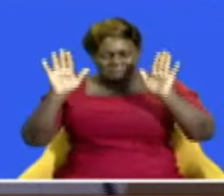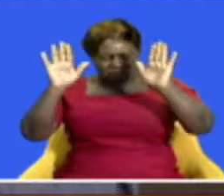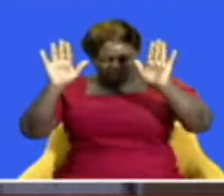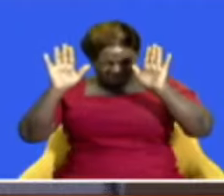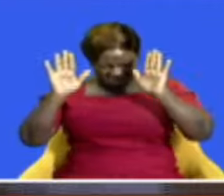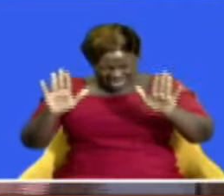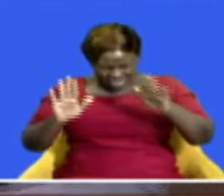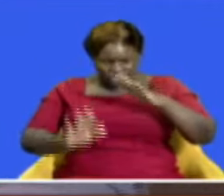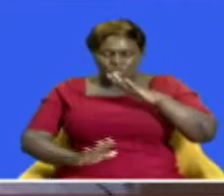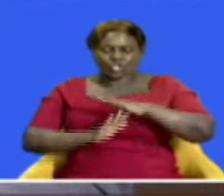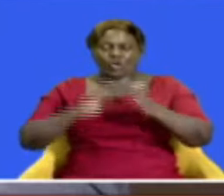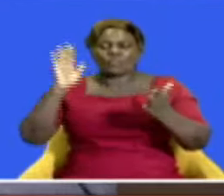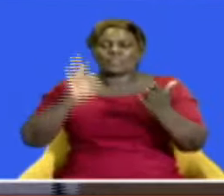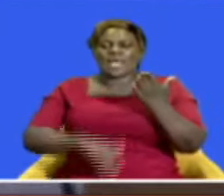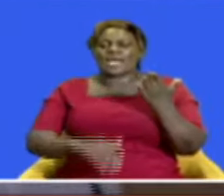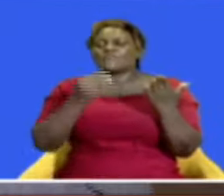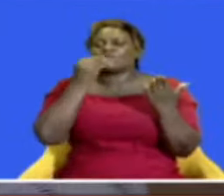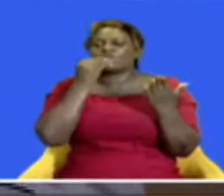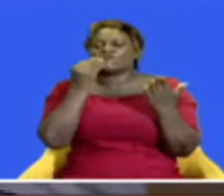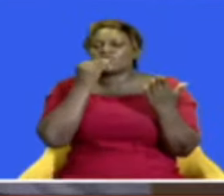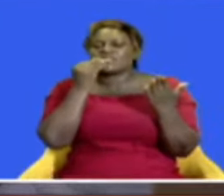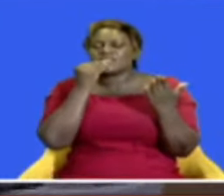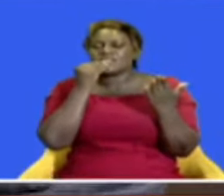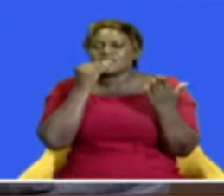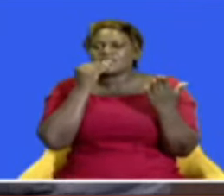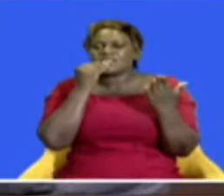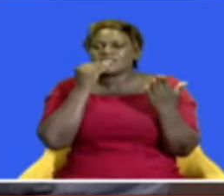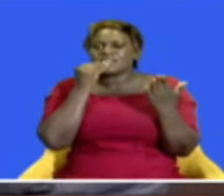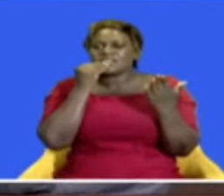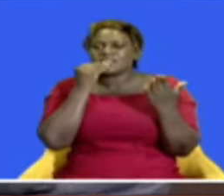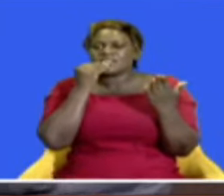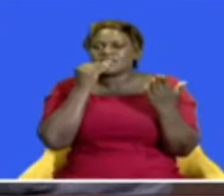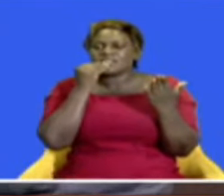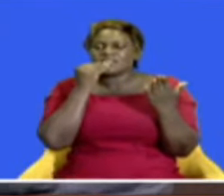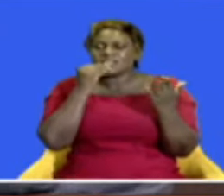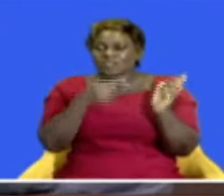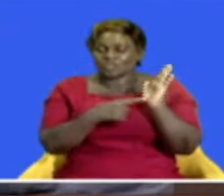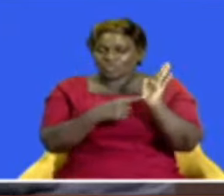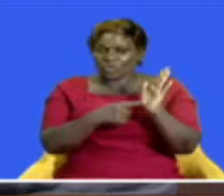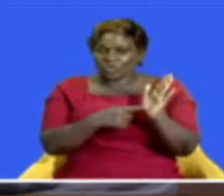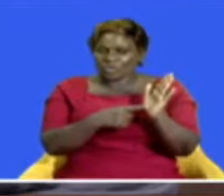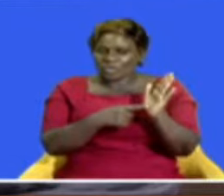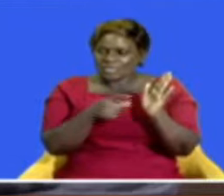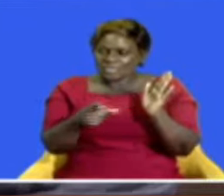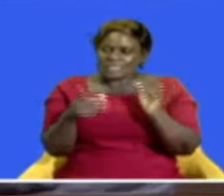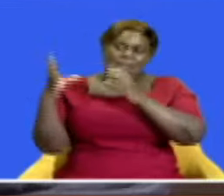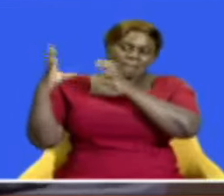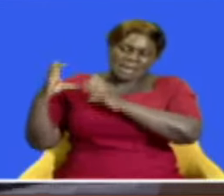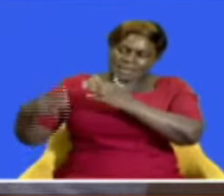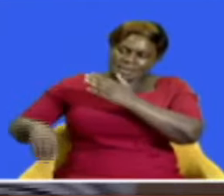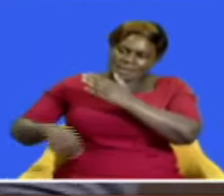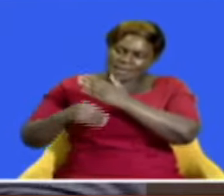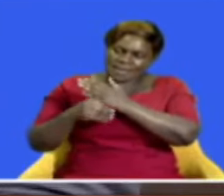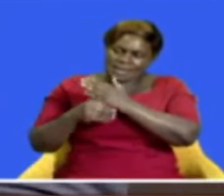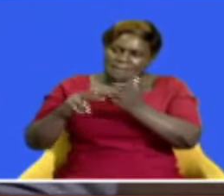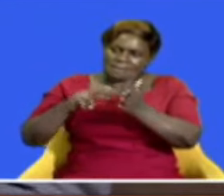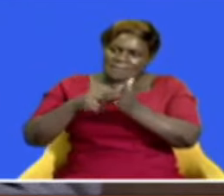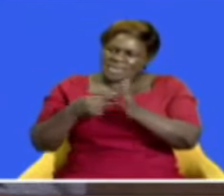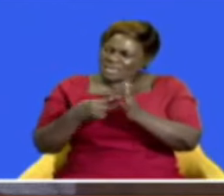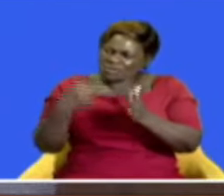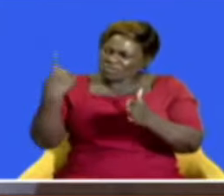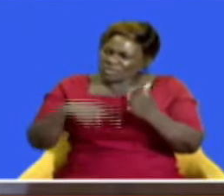ni muhimu zaidi kuliko hata chakula. Hiyo inaonyesha kwamba hiyo gharama ikienda juu inamaanisha